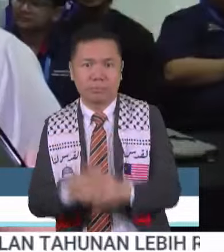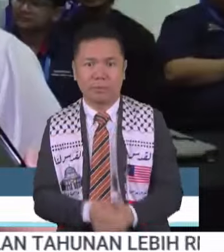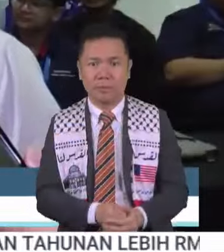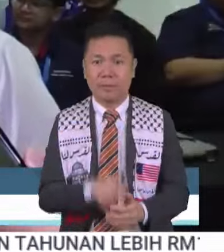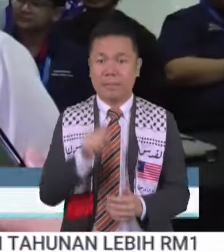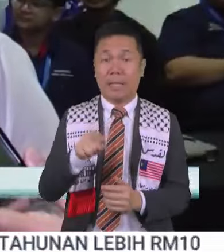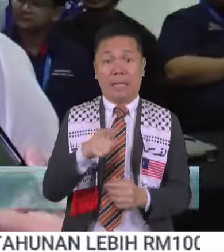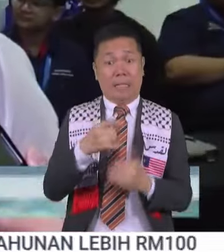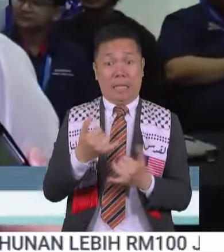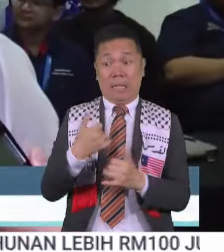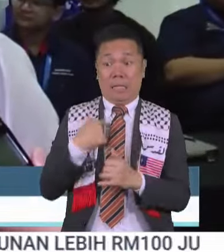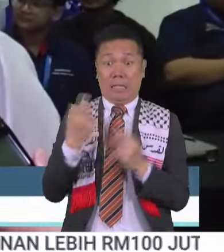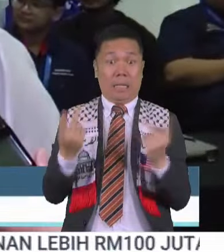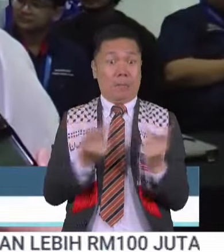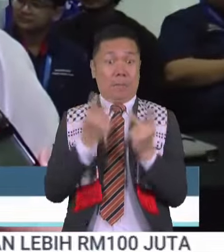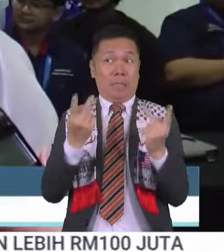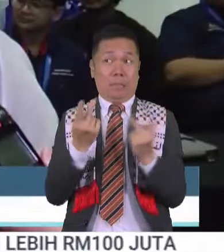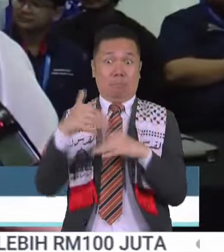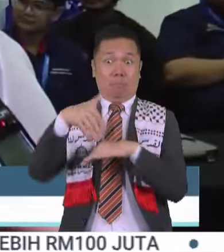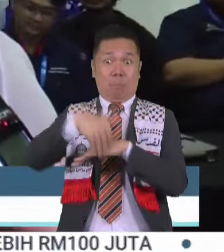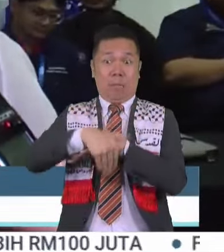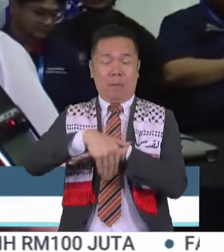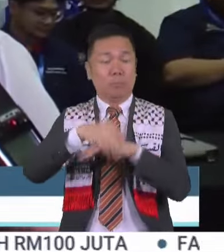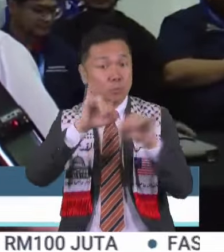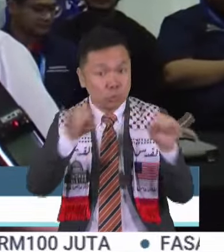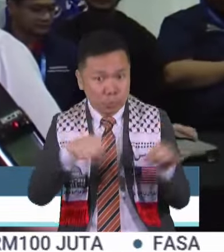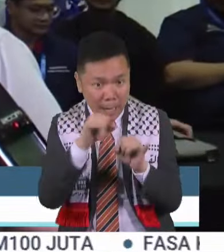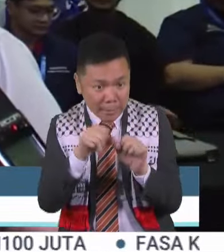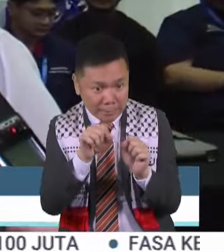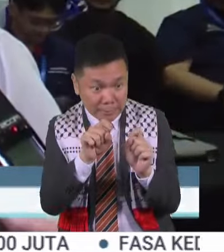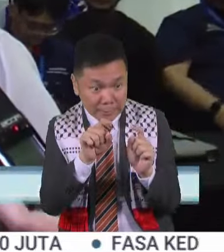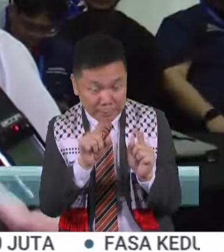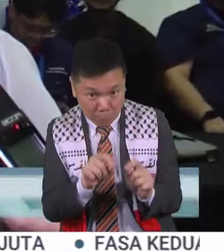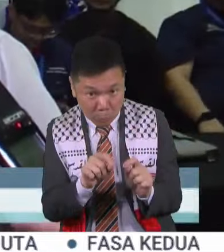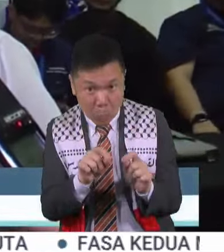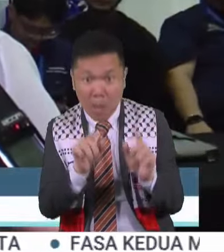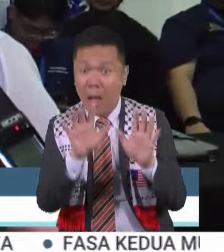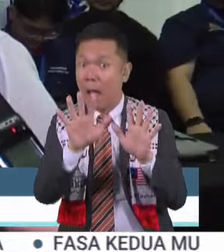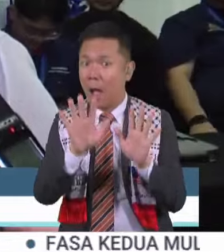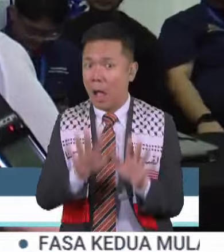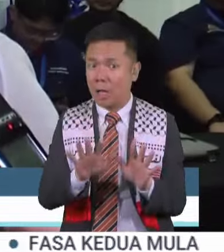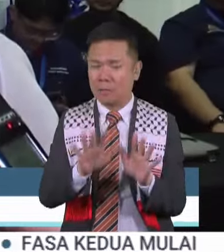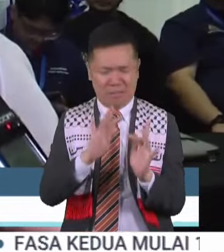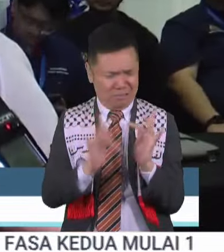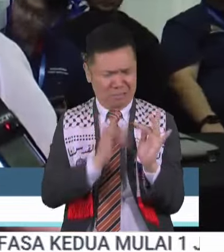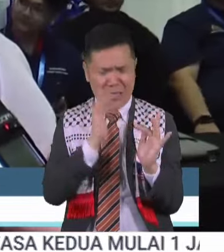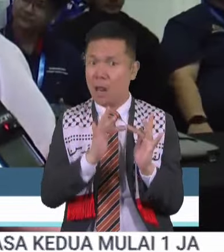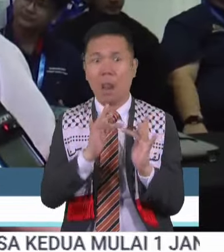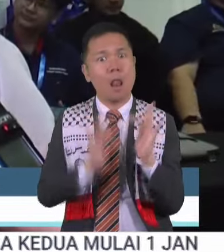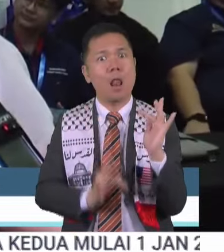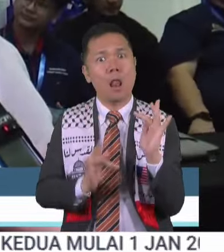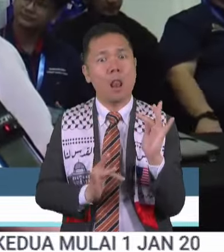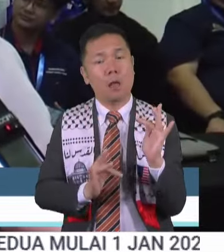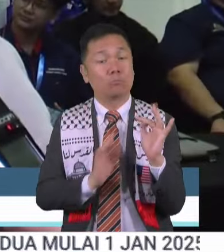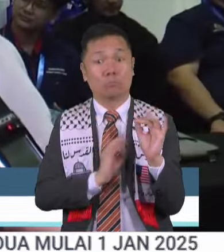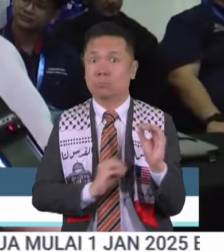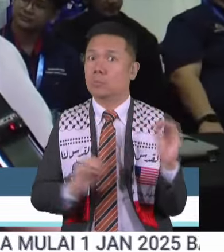So basically daripada hari Khamis malam tu, Khamis, Jumaat, Sabtu, Ahad sampai hari ni tak ada internet langsung, tak